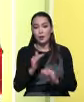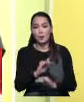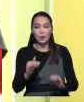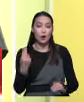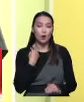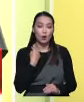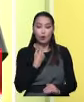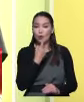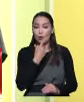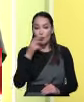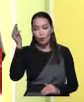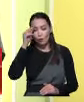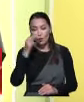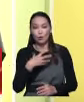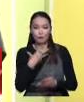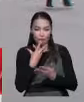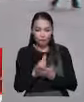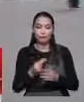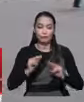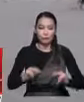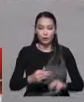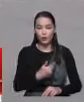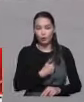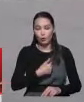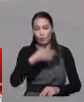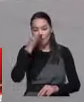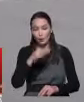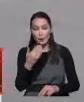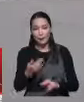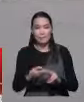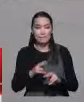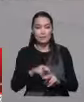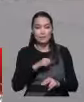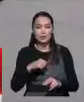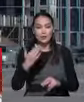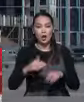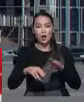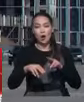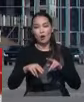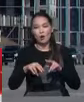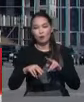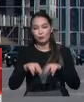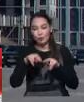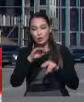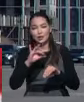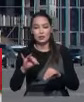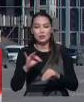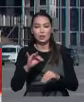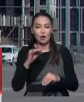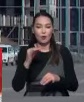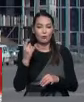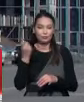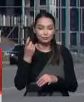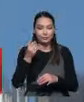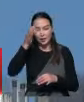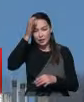тілін жетік меңгеруіне өз үлесімді қосқым келеді. Мигранттардың басым көпшілігі құрылыс, тау-кен өнеркәсібі, балық шаруашылығы, ғылыми және